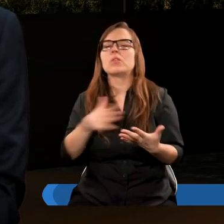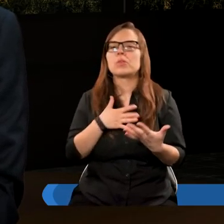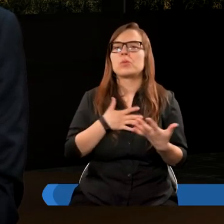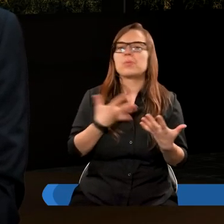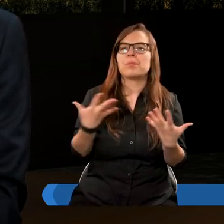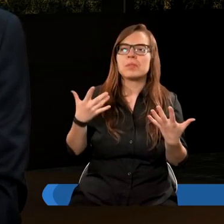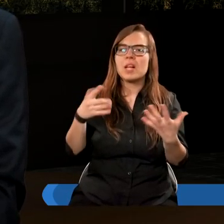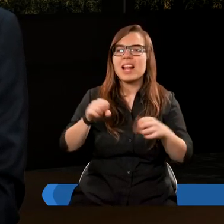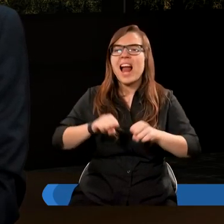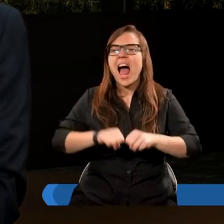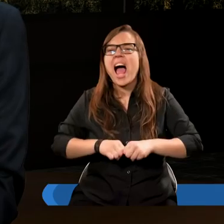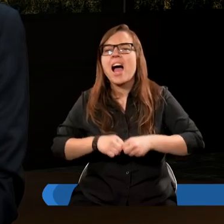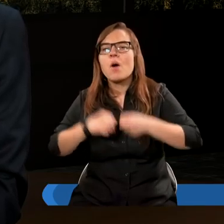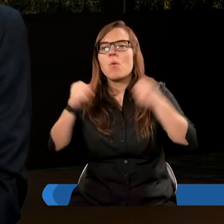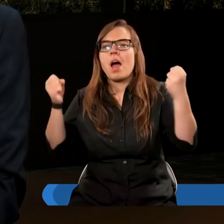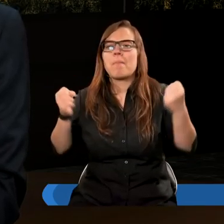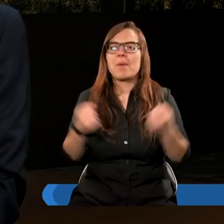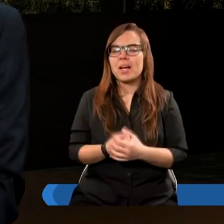czytając Pismo Święte.